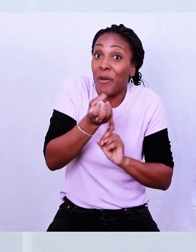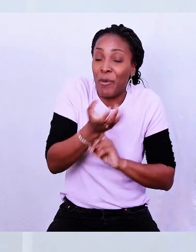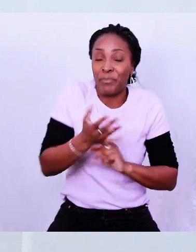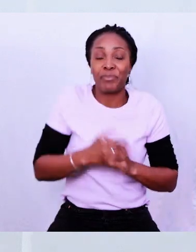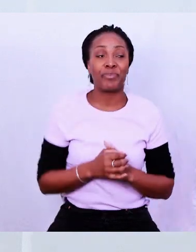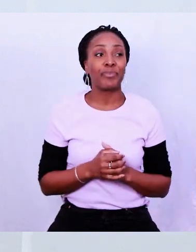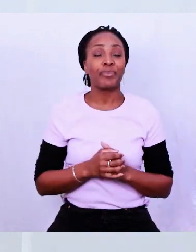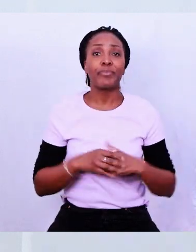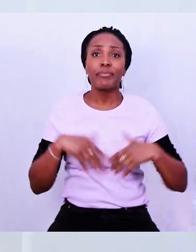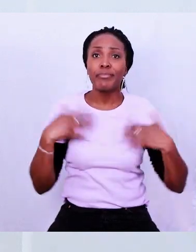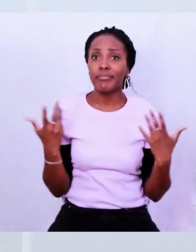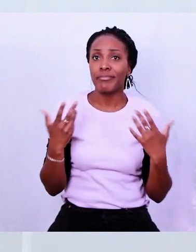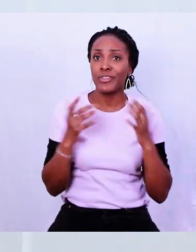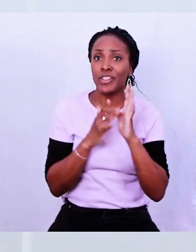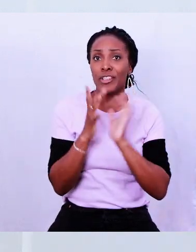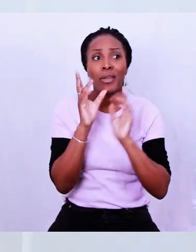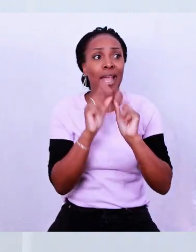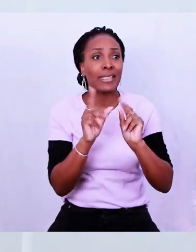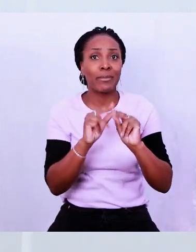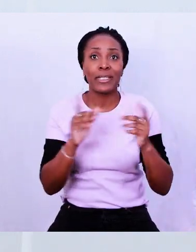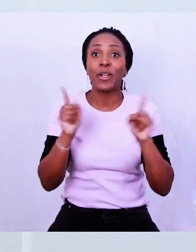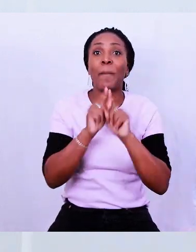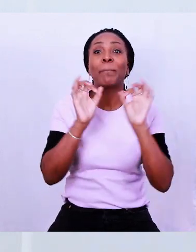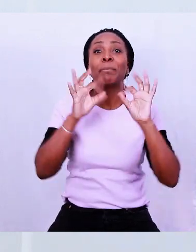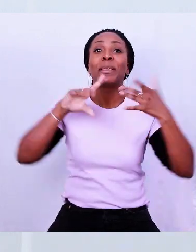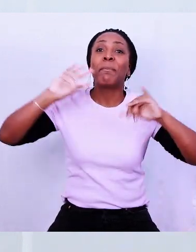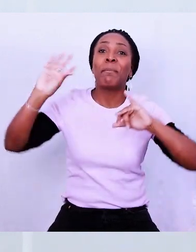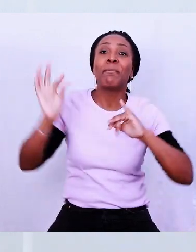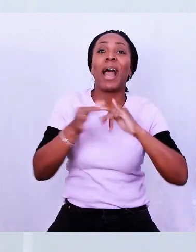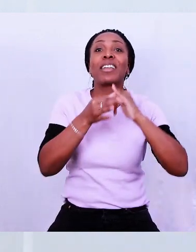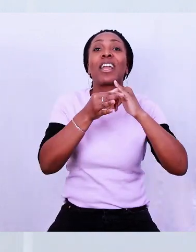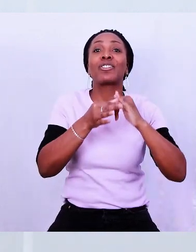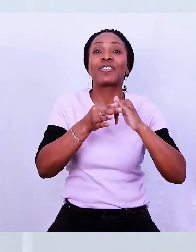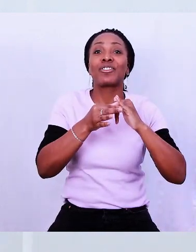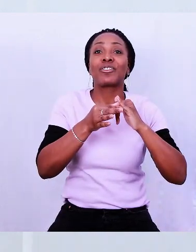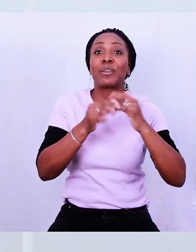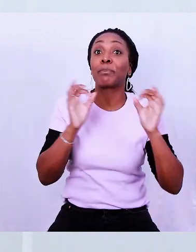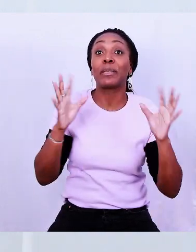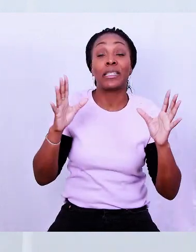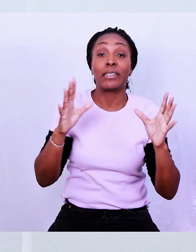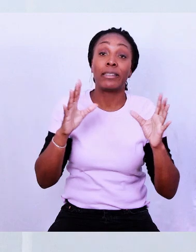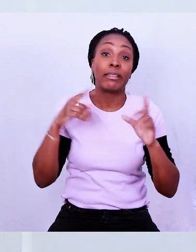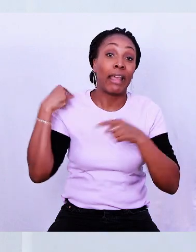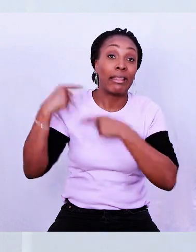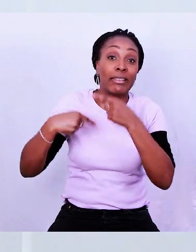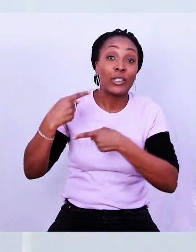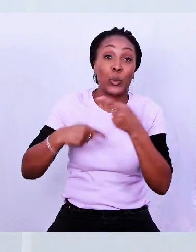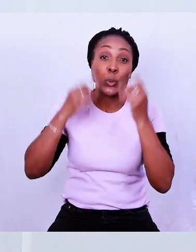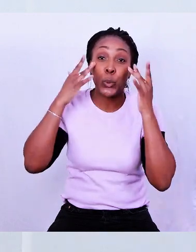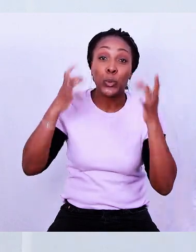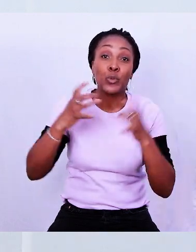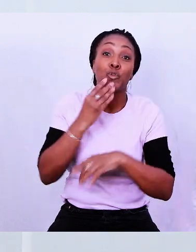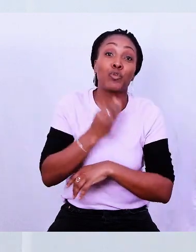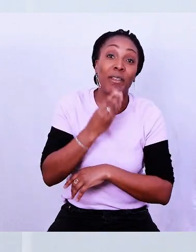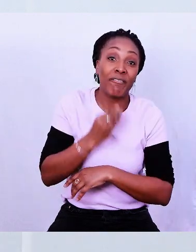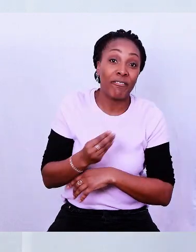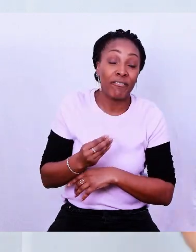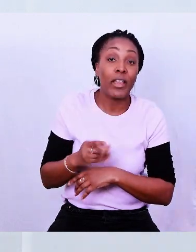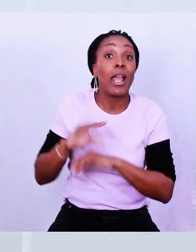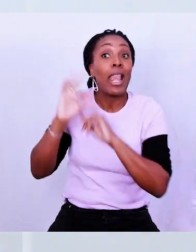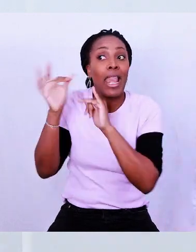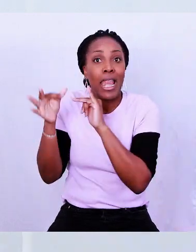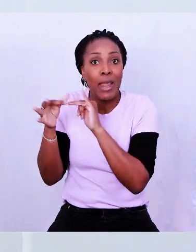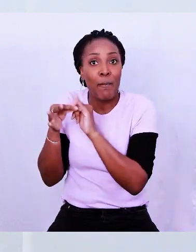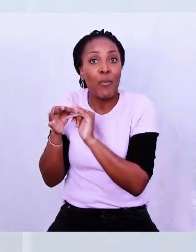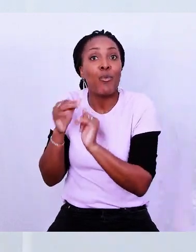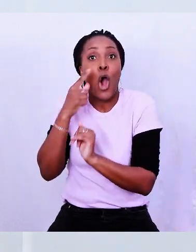il parle d'une mise en scène d'un mariage qui se faisait à la manière des Juifs. C'est comme ça que ça se faisait, c'est-à-dire que l'époux était